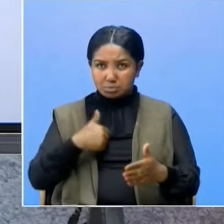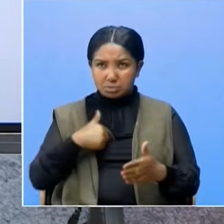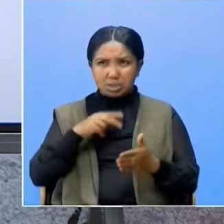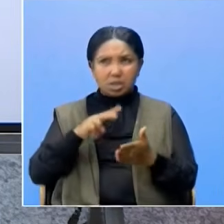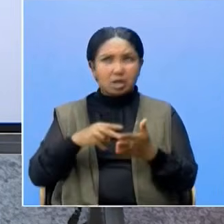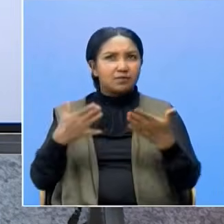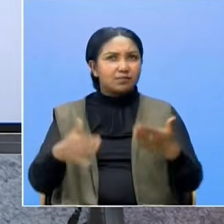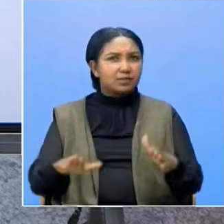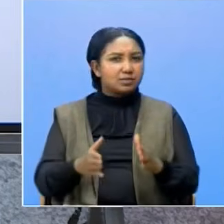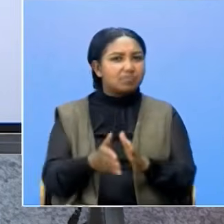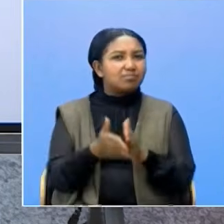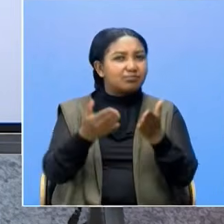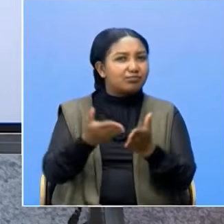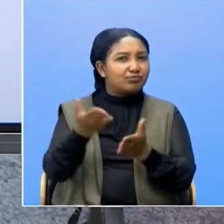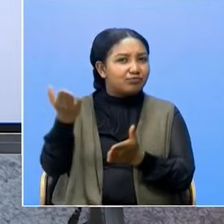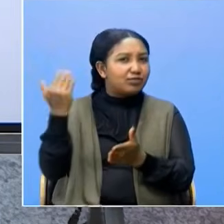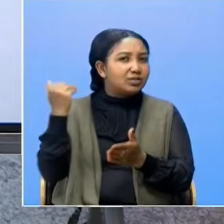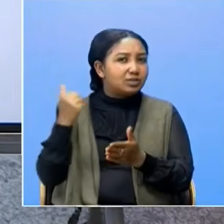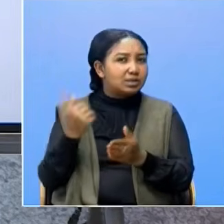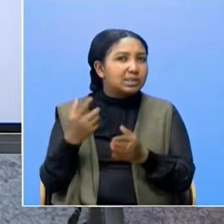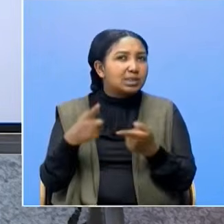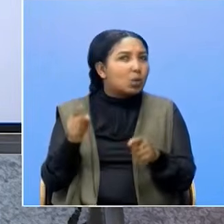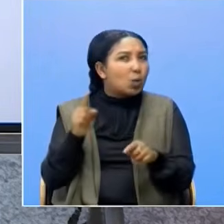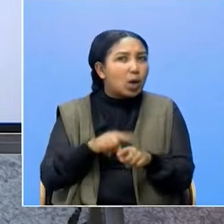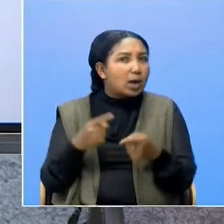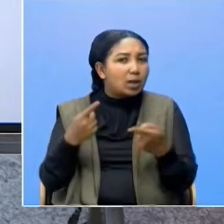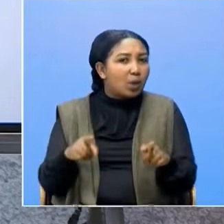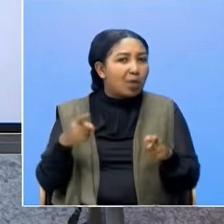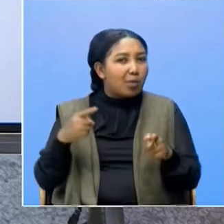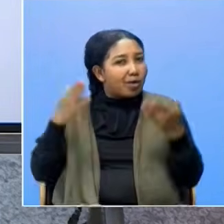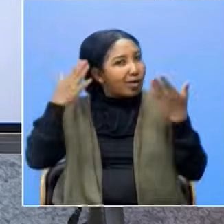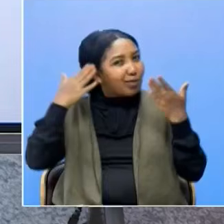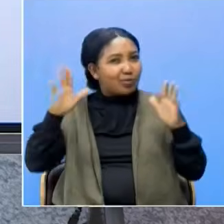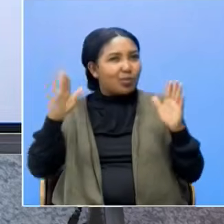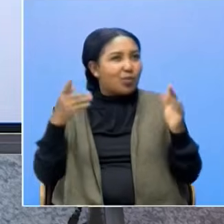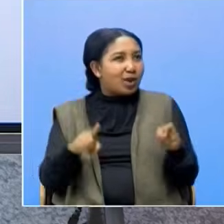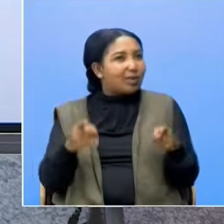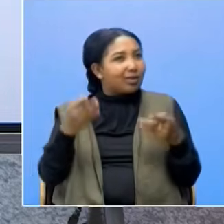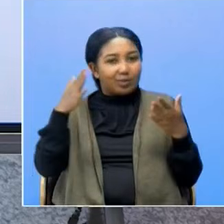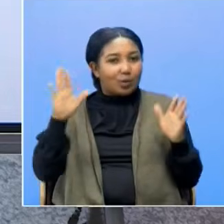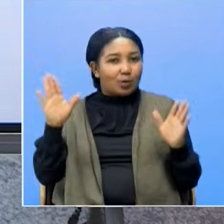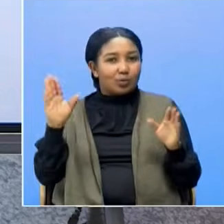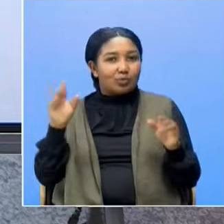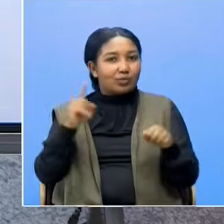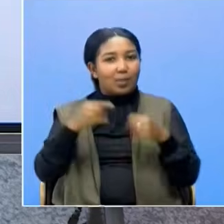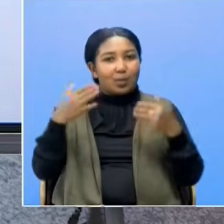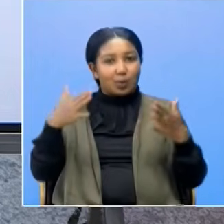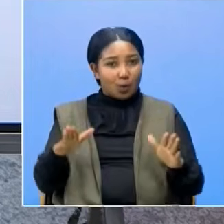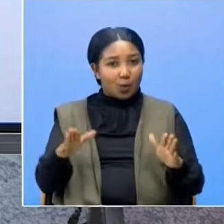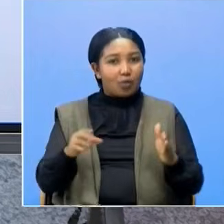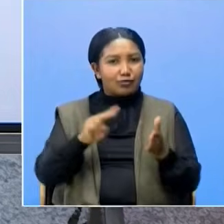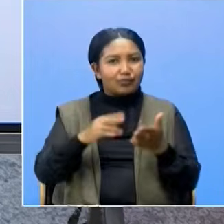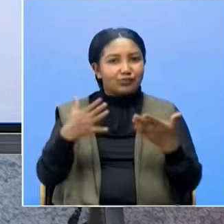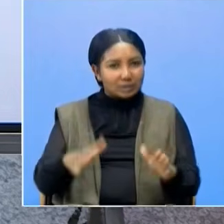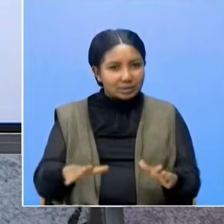read ፍቅር እስከ መቃብር. But if you ask me when, I don't know the exact time. I have read ፍቅር እስከ መቃብር. I